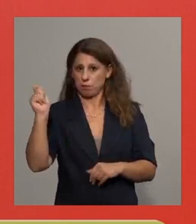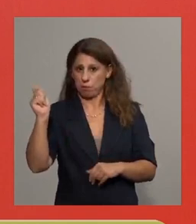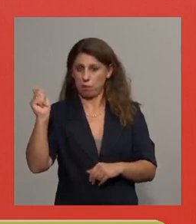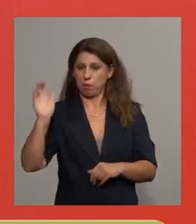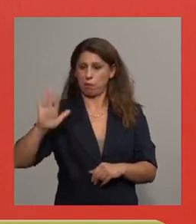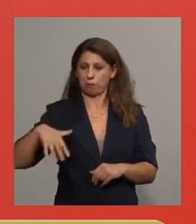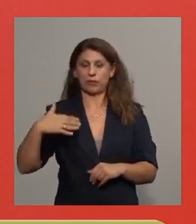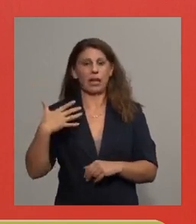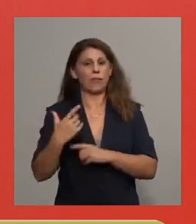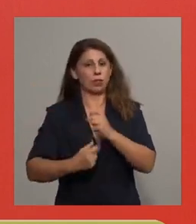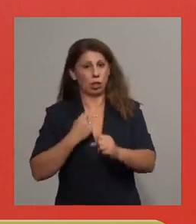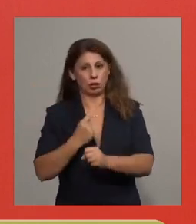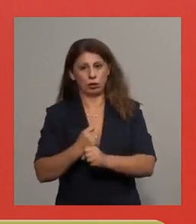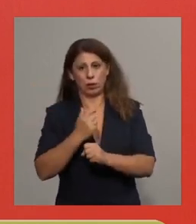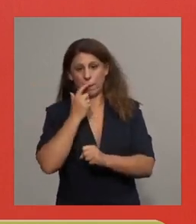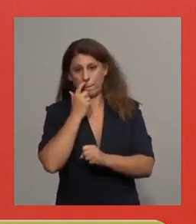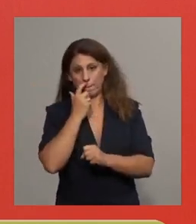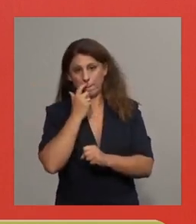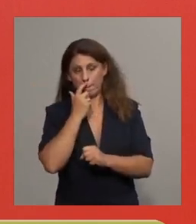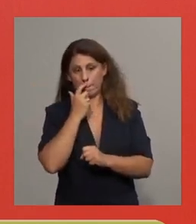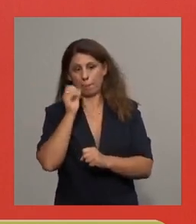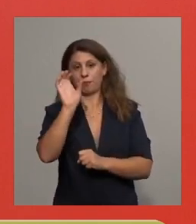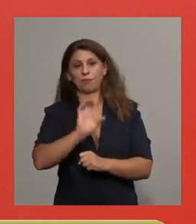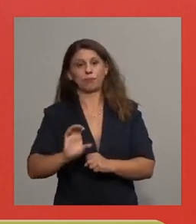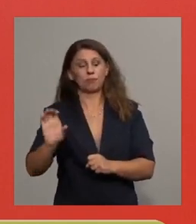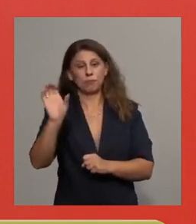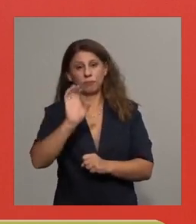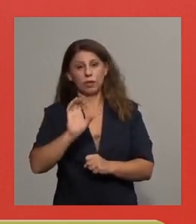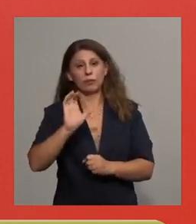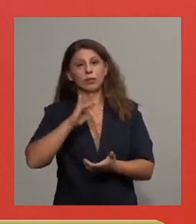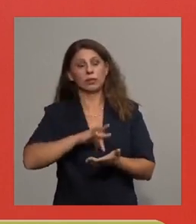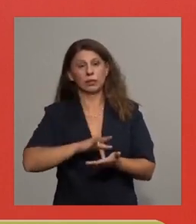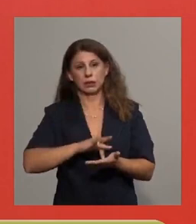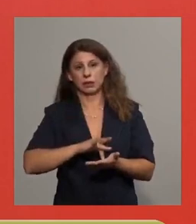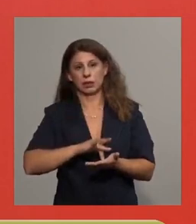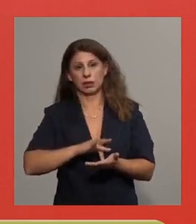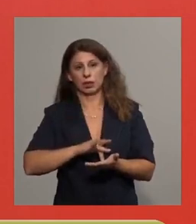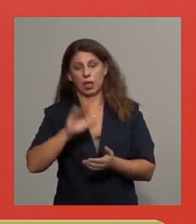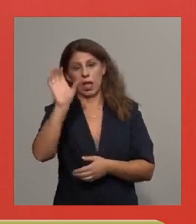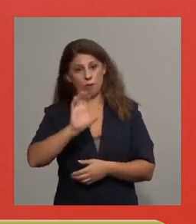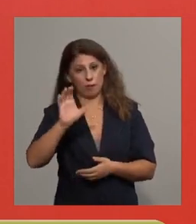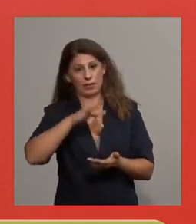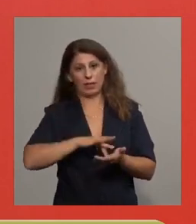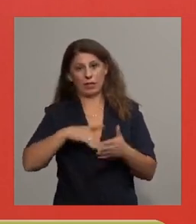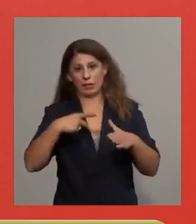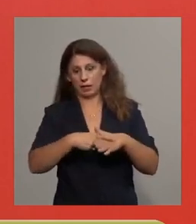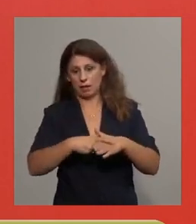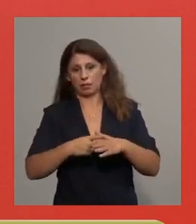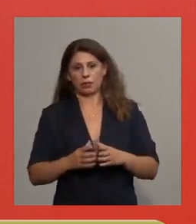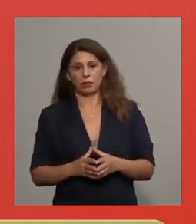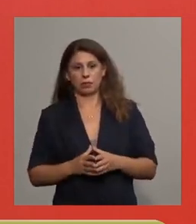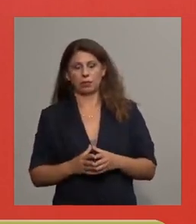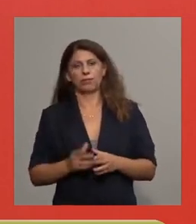των τελευταίων ετών του Ευρωπαϊκού Κεντρικού, της Ευρωπαϊκής Κεντρικής Τράπεζας,